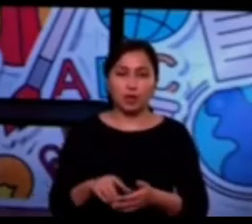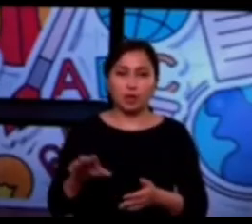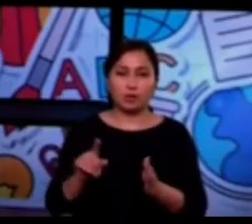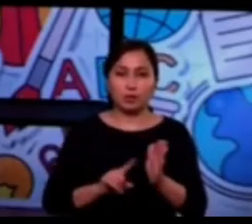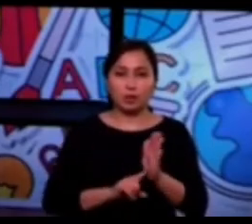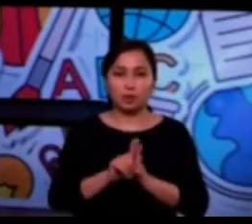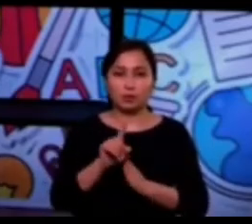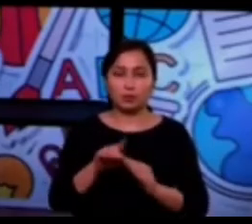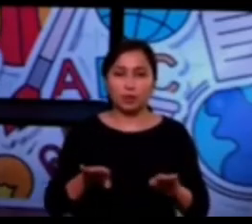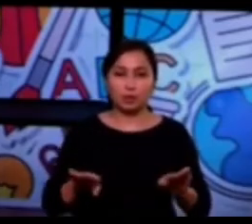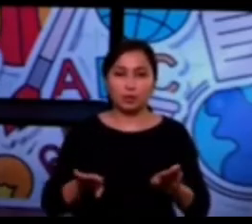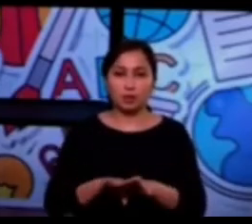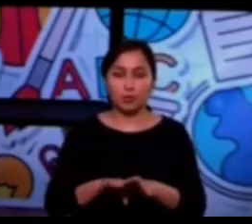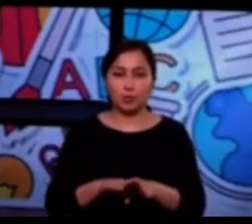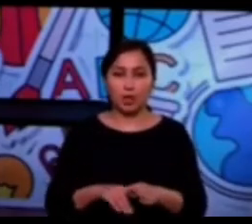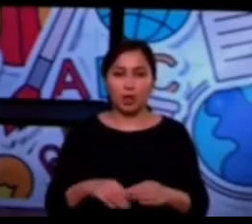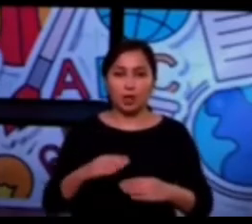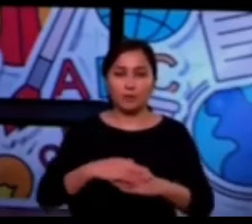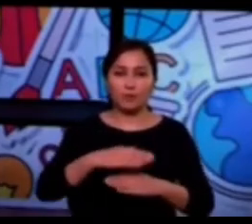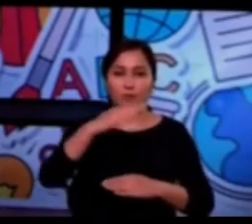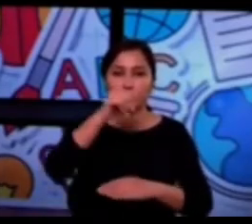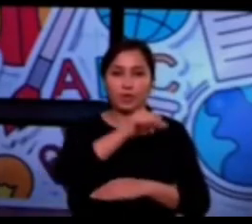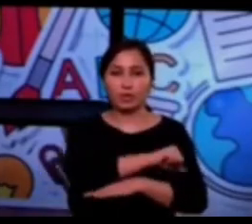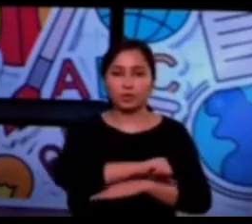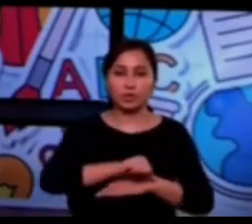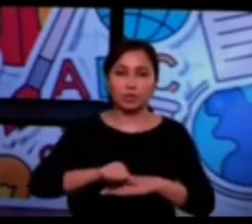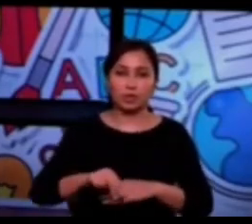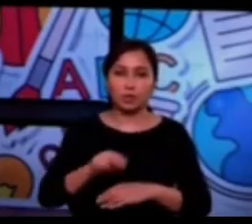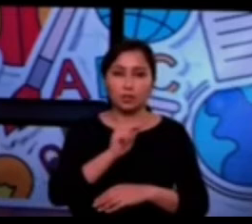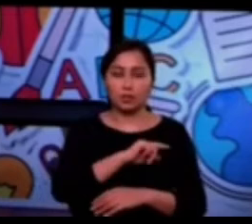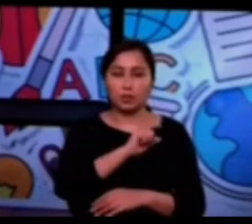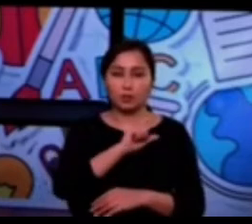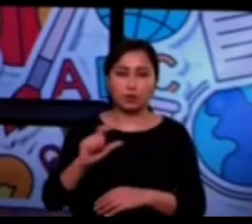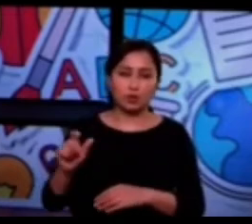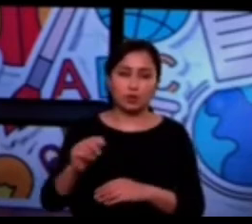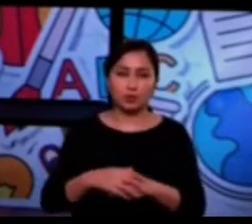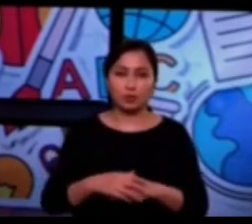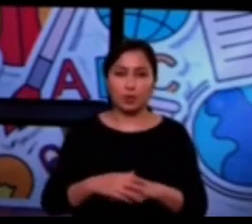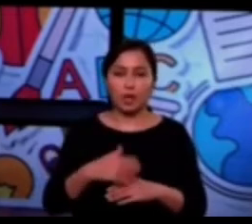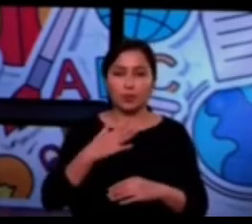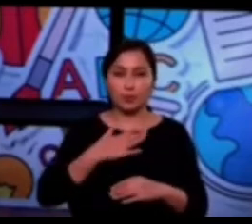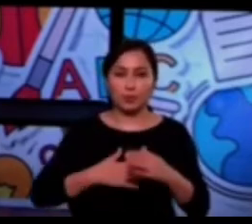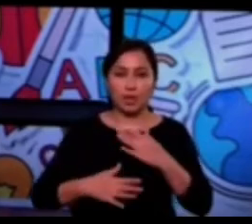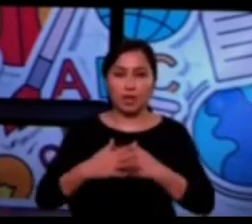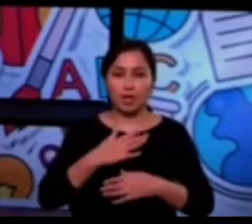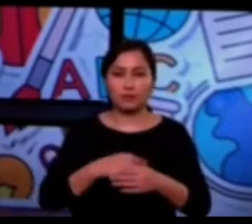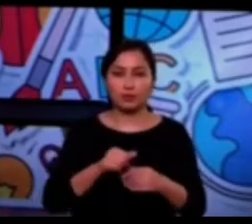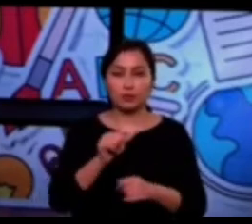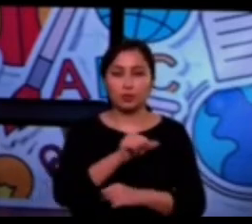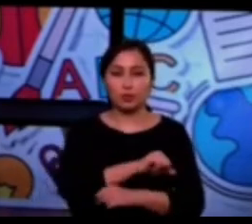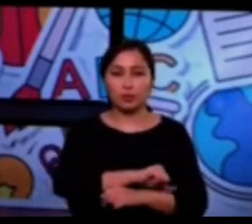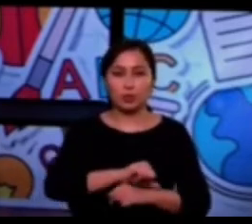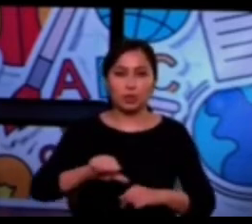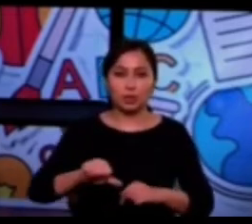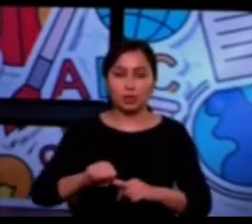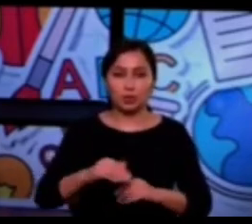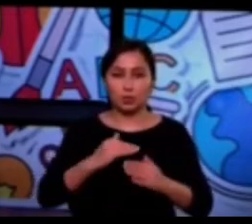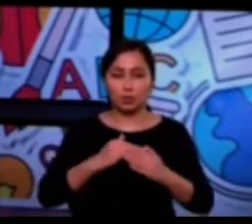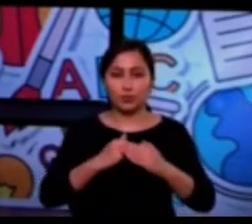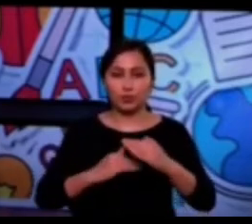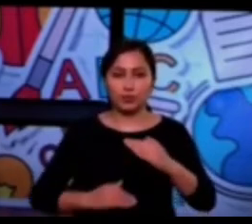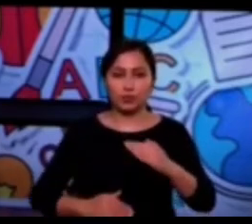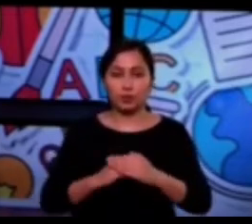мы начинаем также от верхней линии рабочей строки, ведем плавную линию